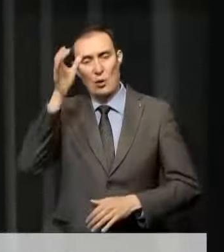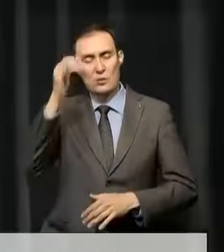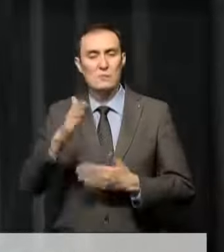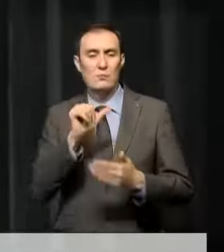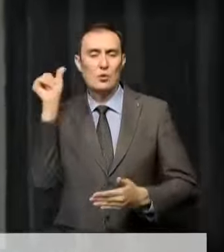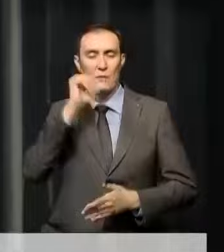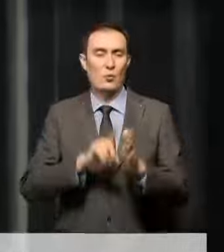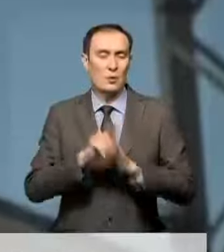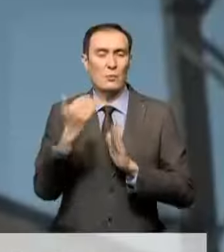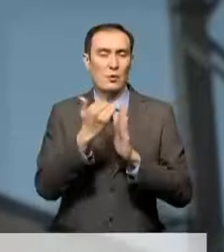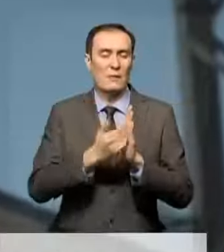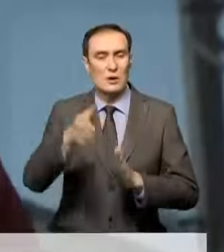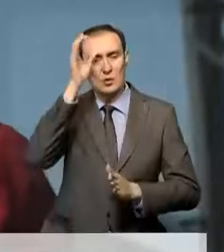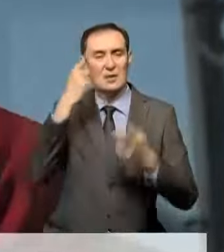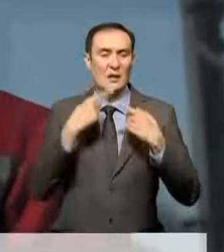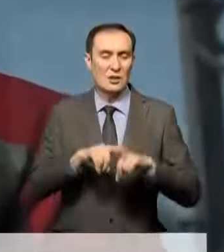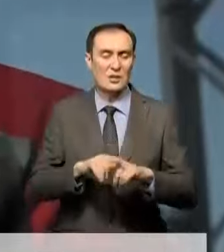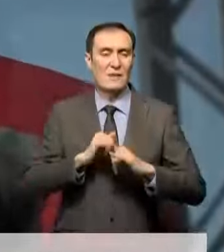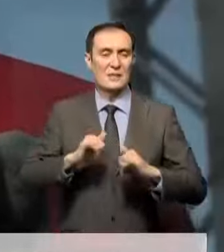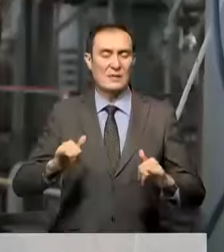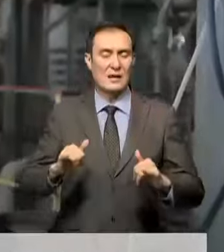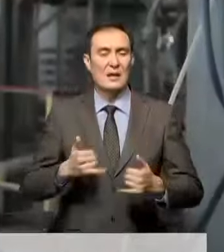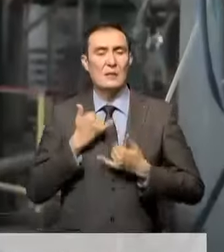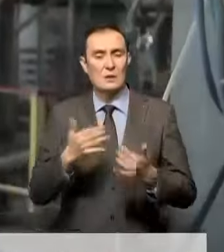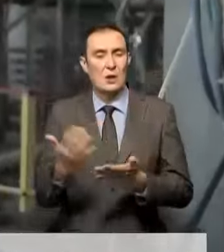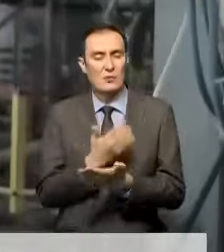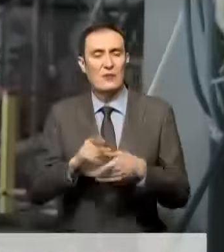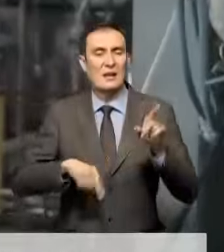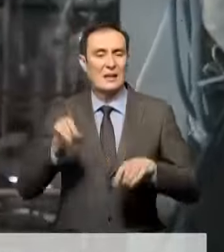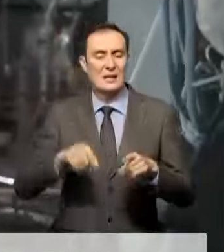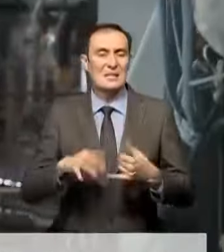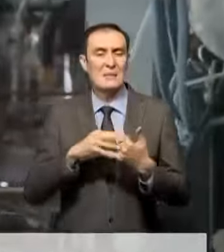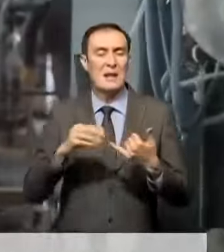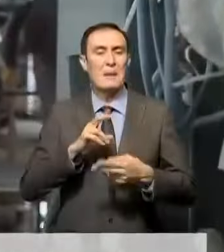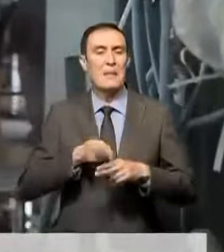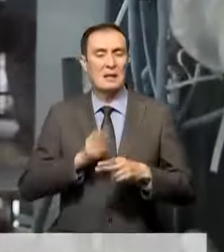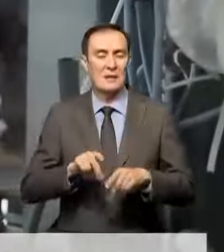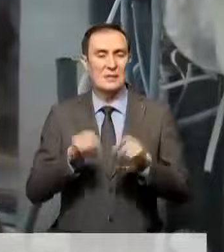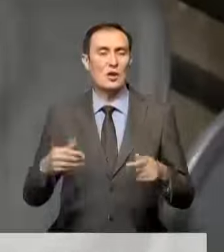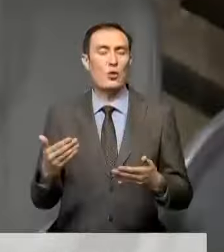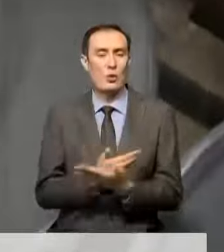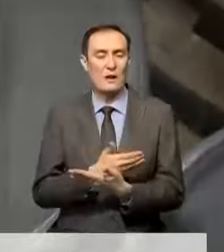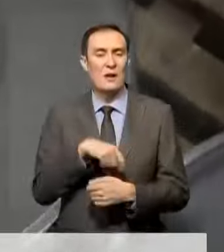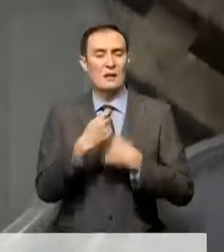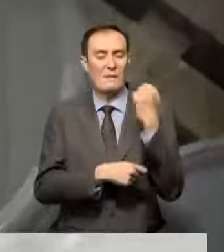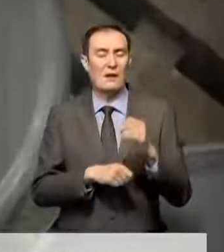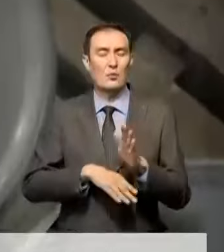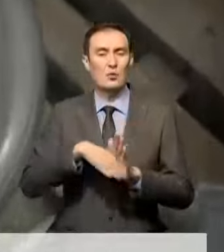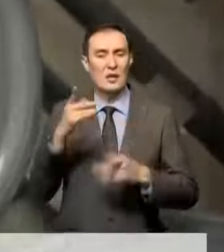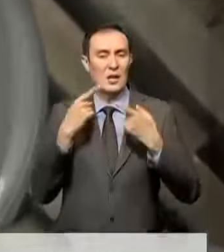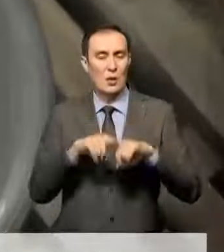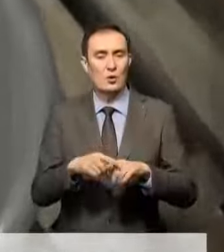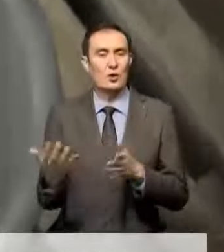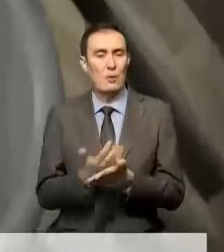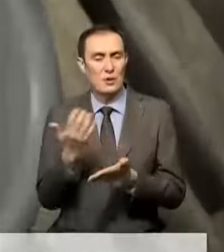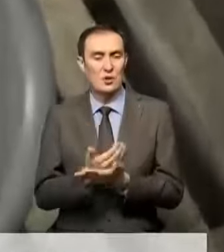прошлого года действует программа научно-технологического развития с акцентом на добычу редких и редкоземельных металлов, создание новых продуктов и улучшение технологий